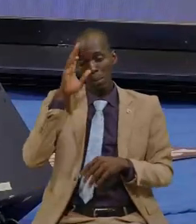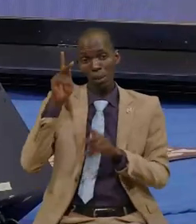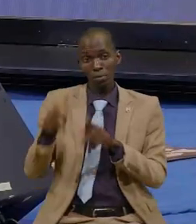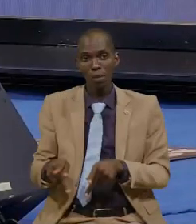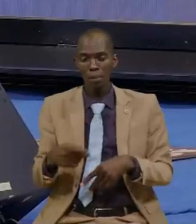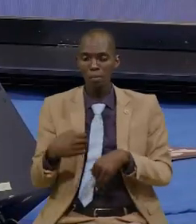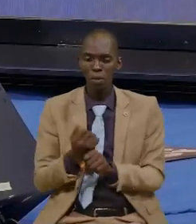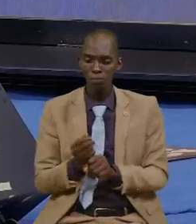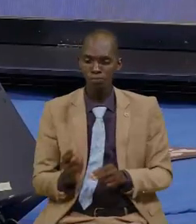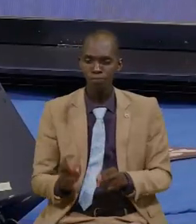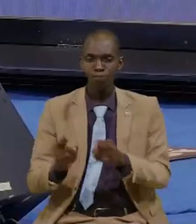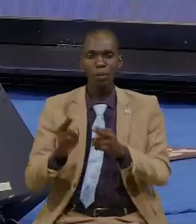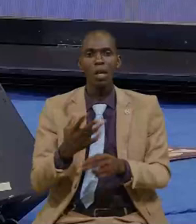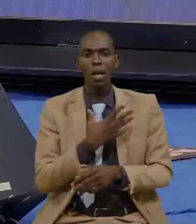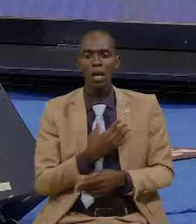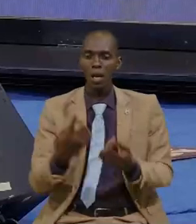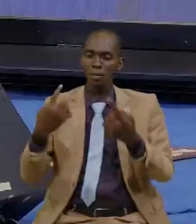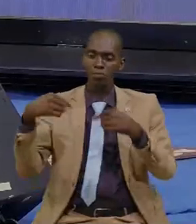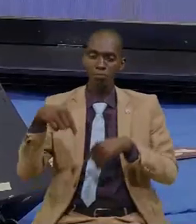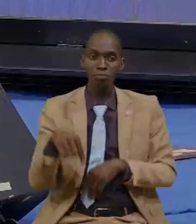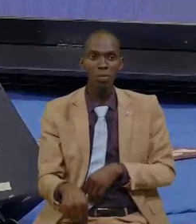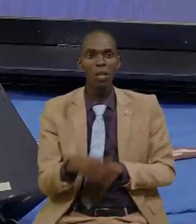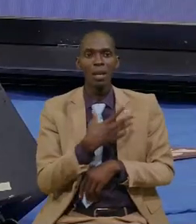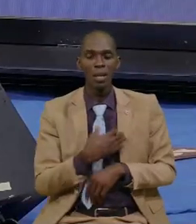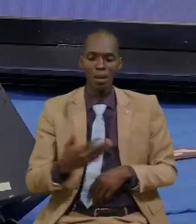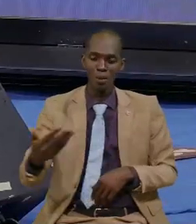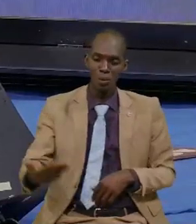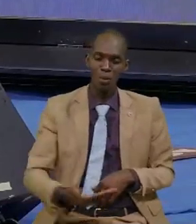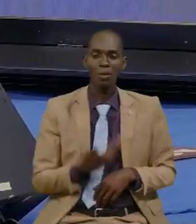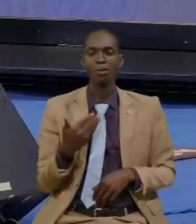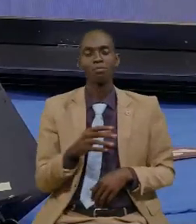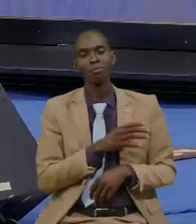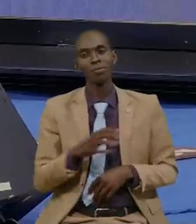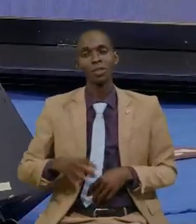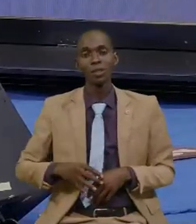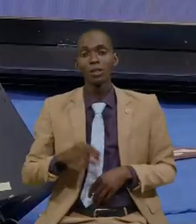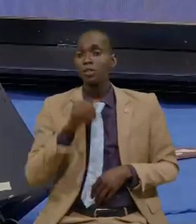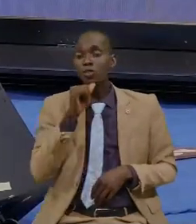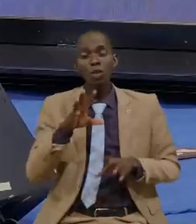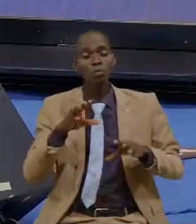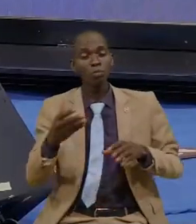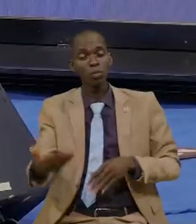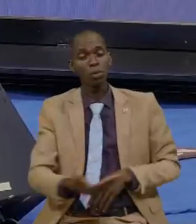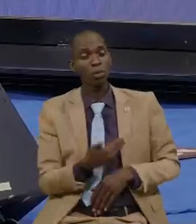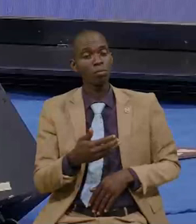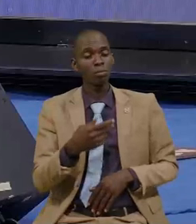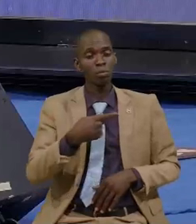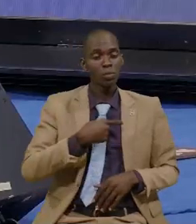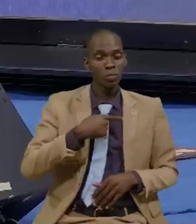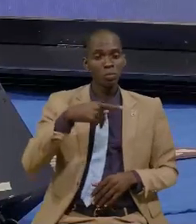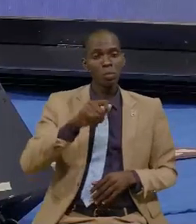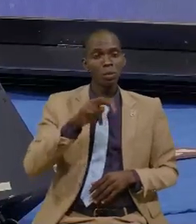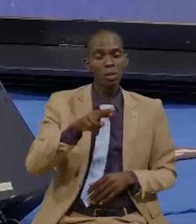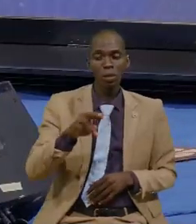Zachée sera tard de descendre et le reçu avec pas Pierre, pas Marie, il